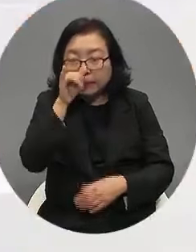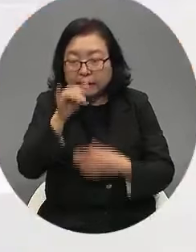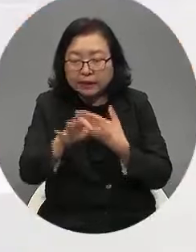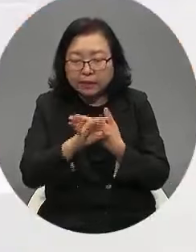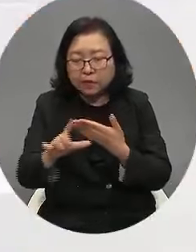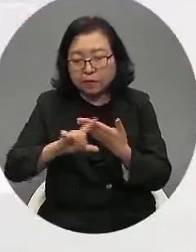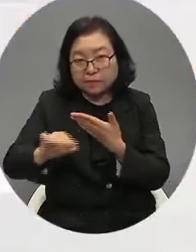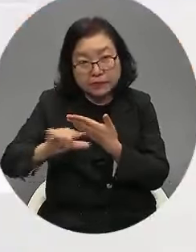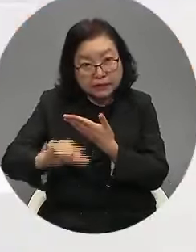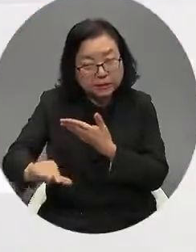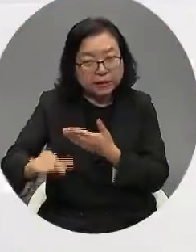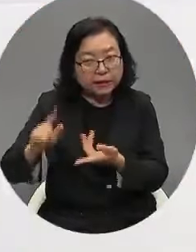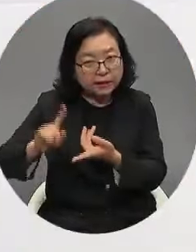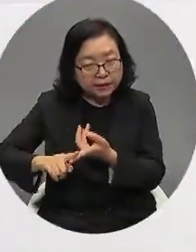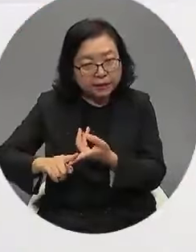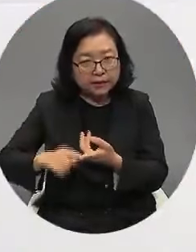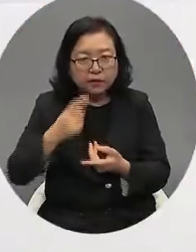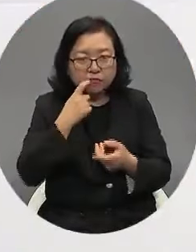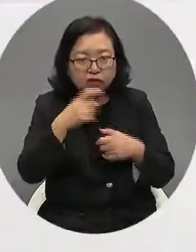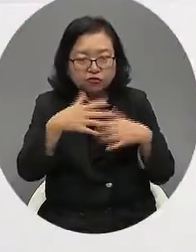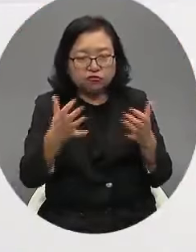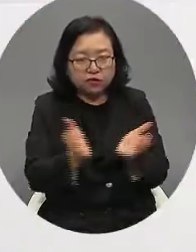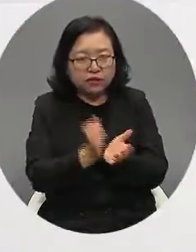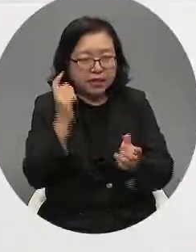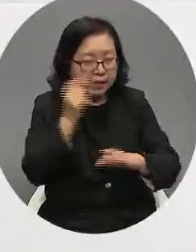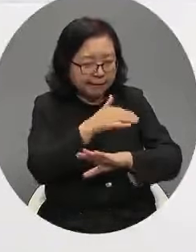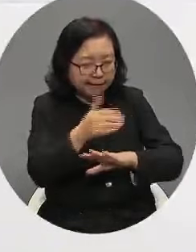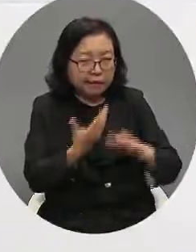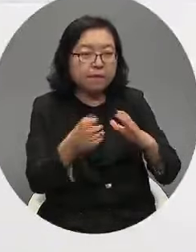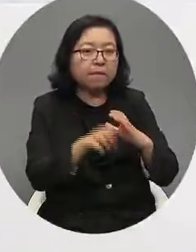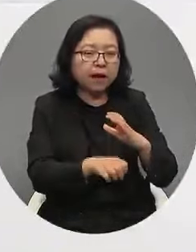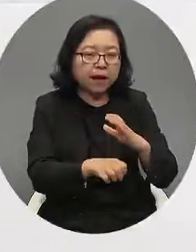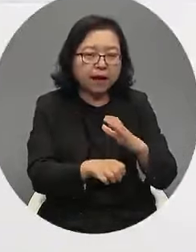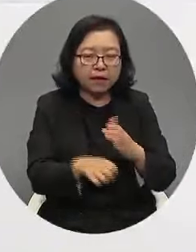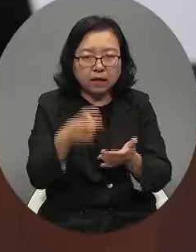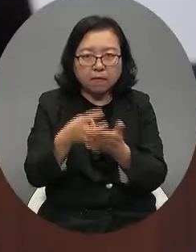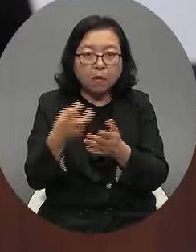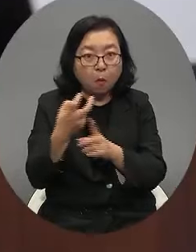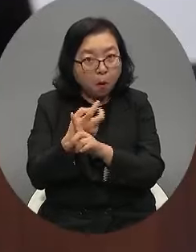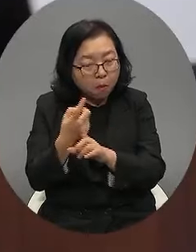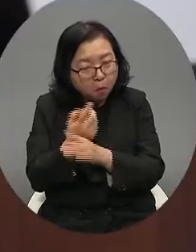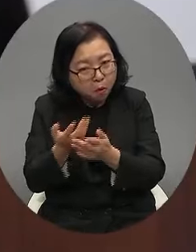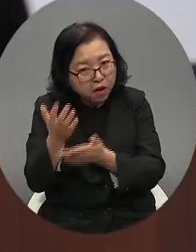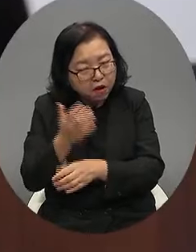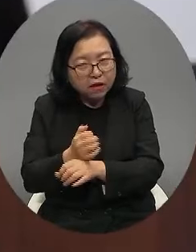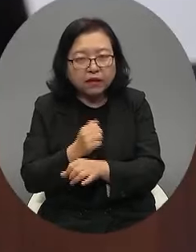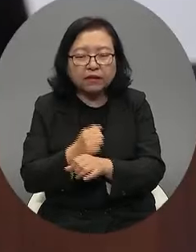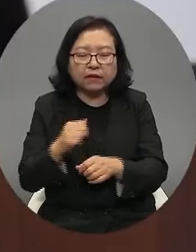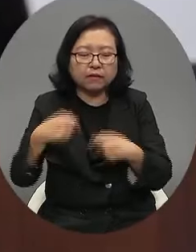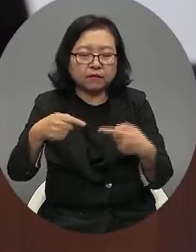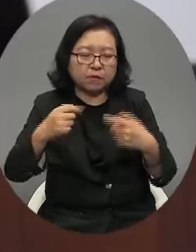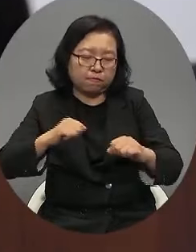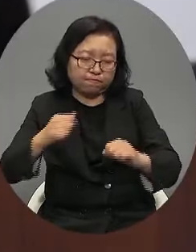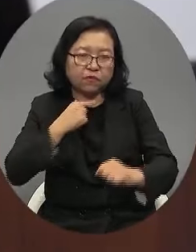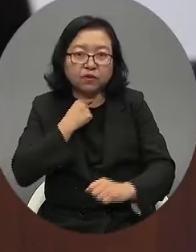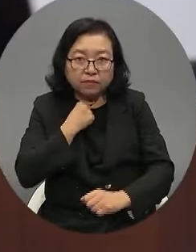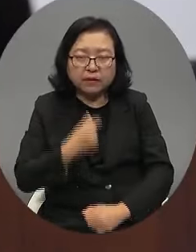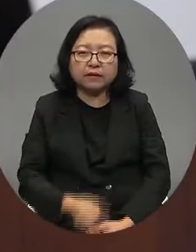현실을 민주당 정책에 반영하고 개헌 논의에도 적극 참여하겠다고 약속했습니다 o